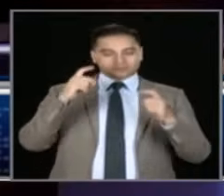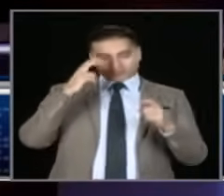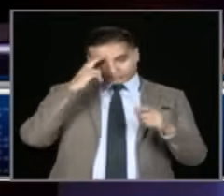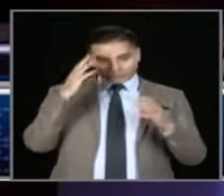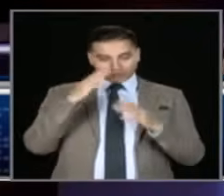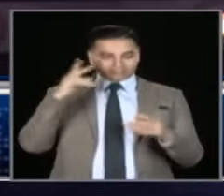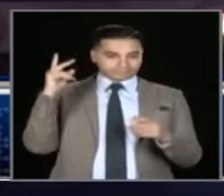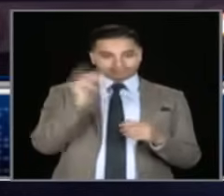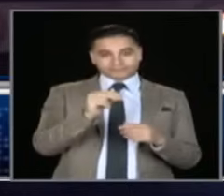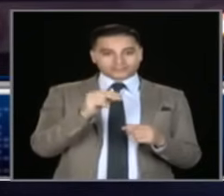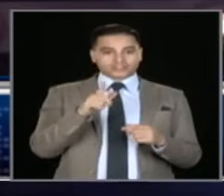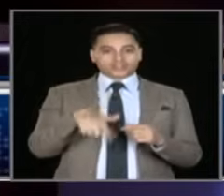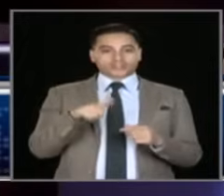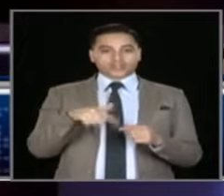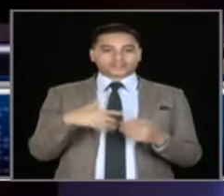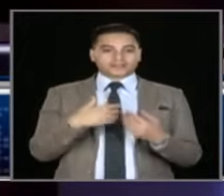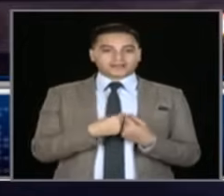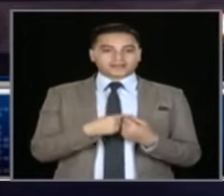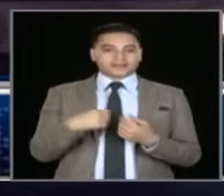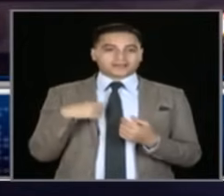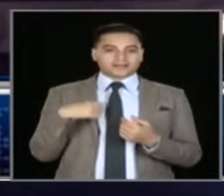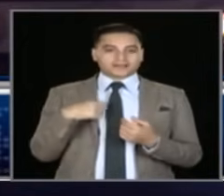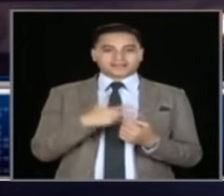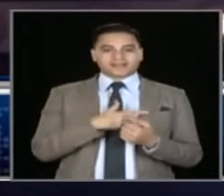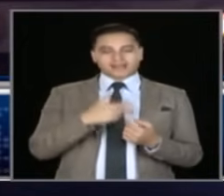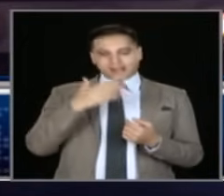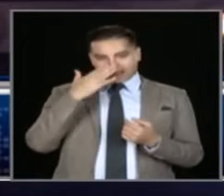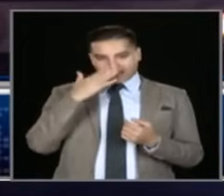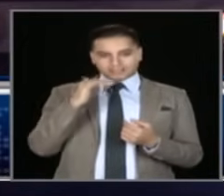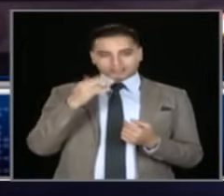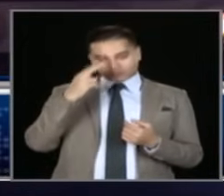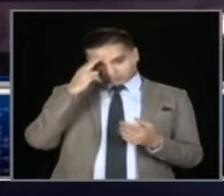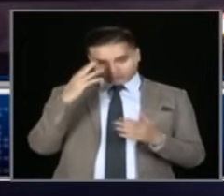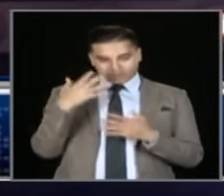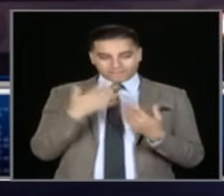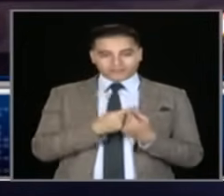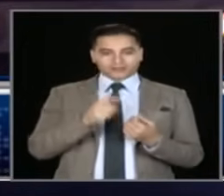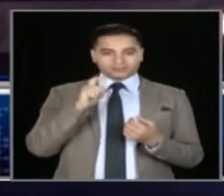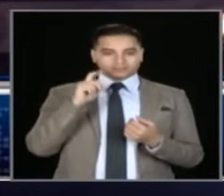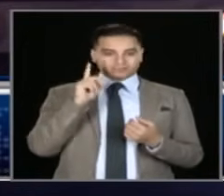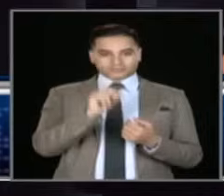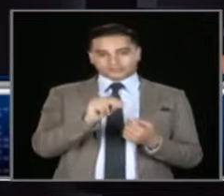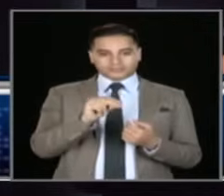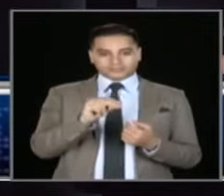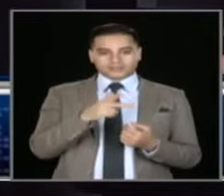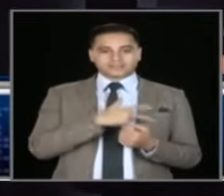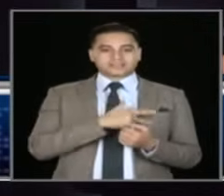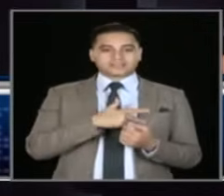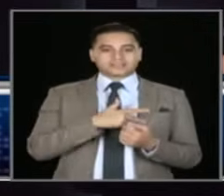سجل 16 هدف مع نادي إيه؟ الخليج. الخليج السعودي ضد الترجي التونسي. مين